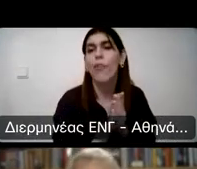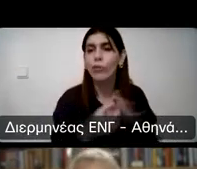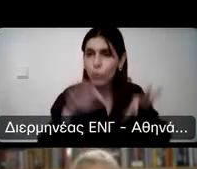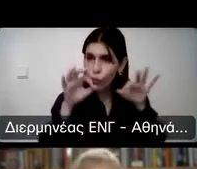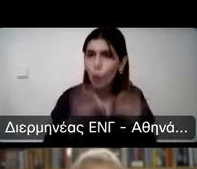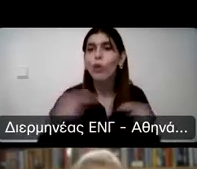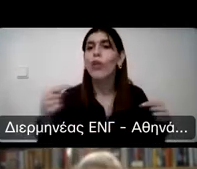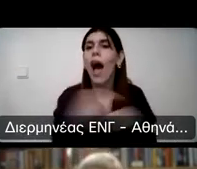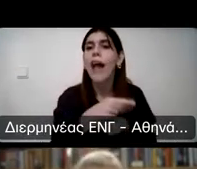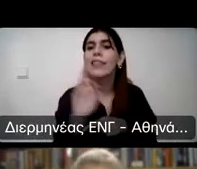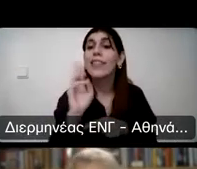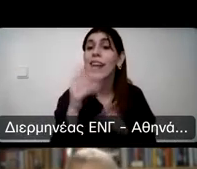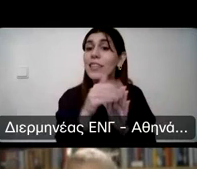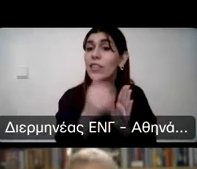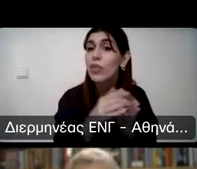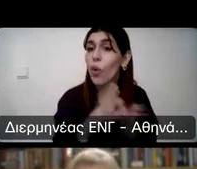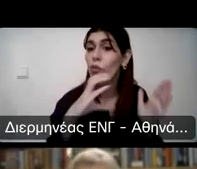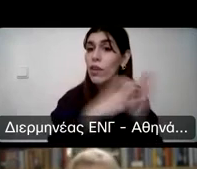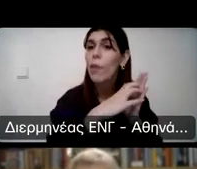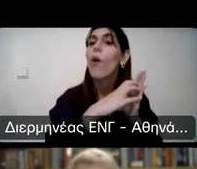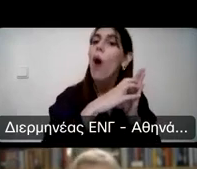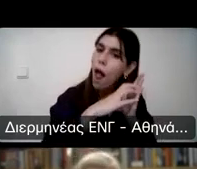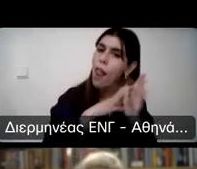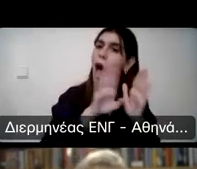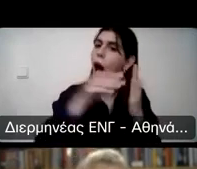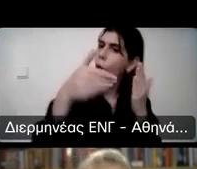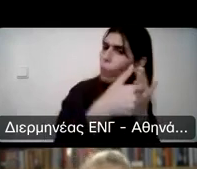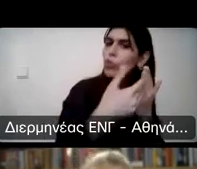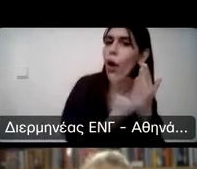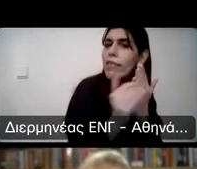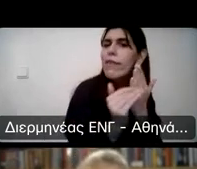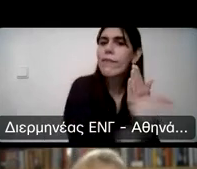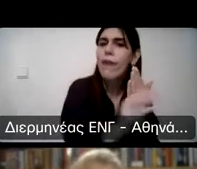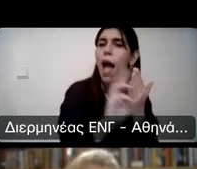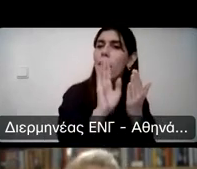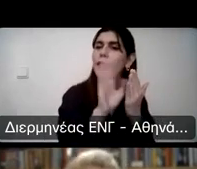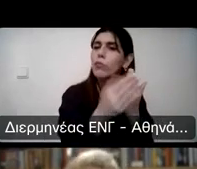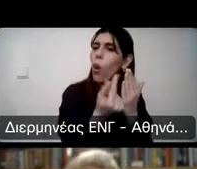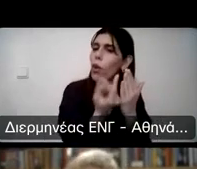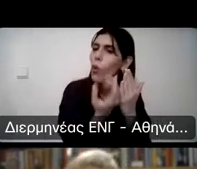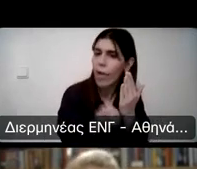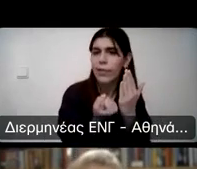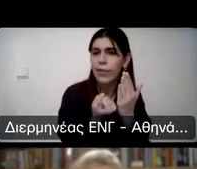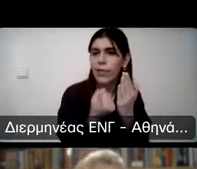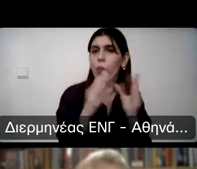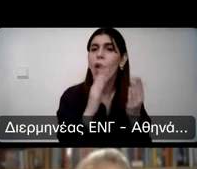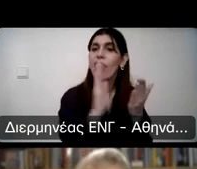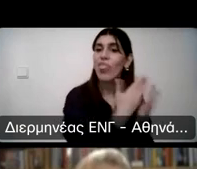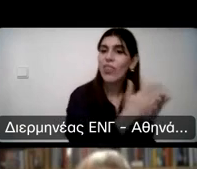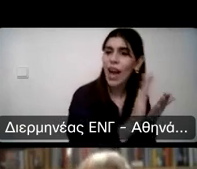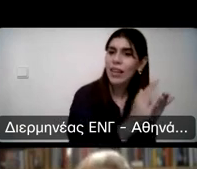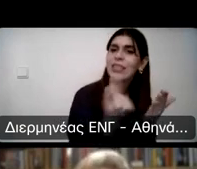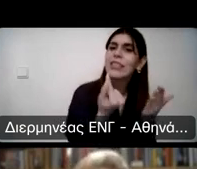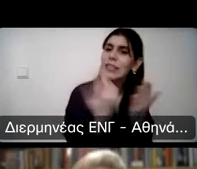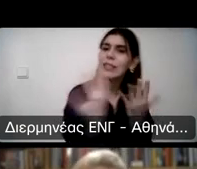κείμενα μέσω δύο βασικών οδών, της διάκρισης και της αφομοίωσης, και ειδικότερα